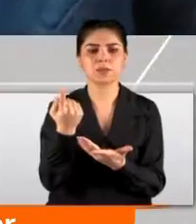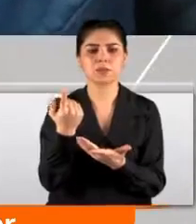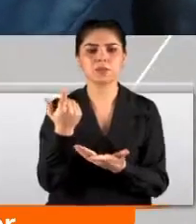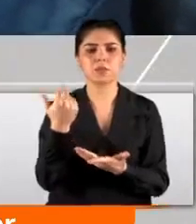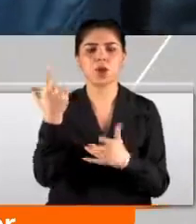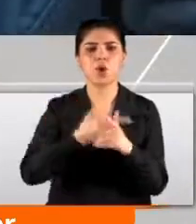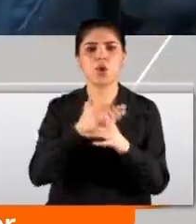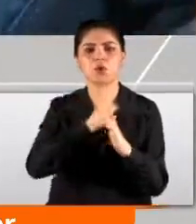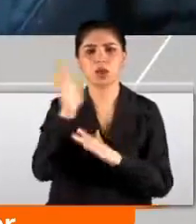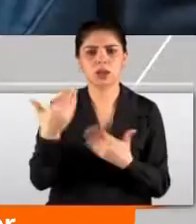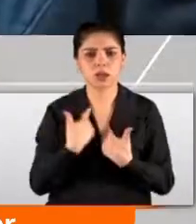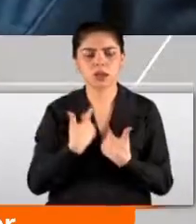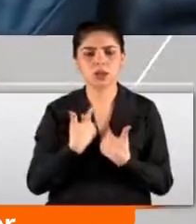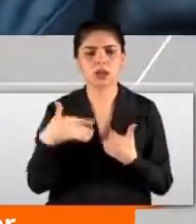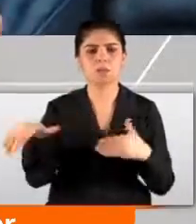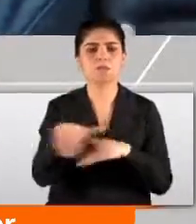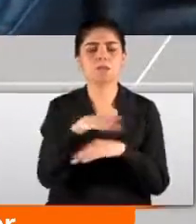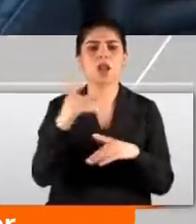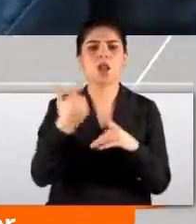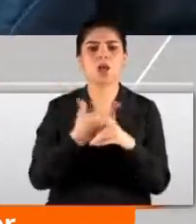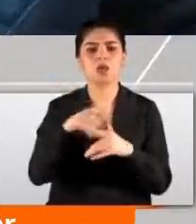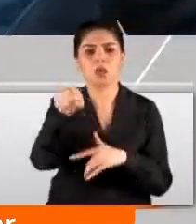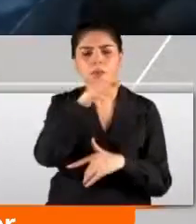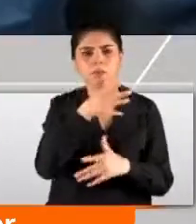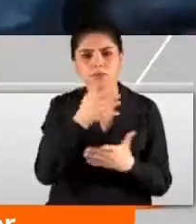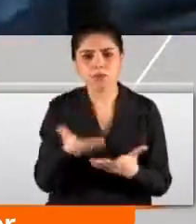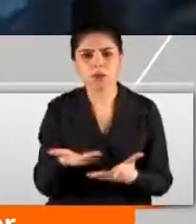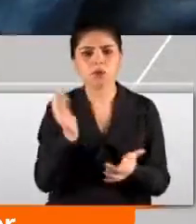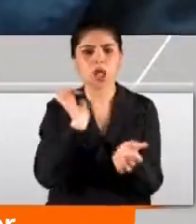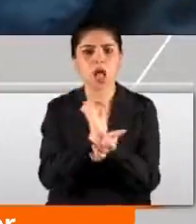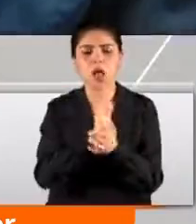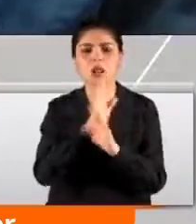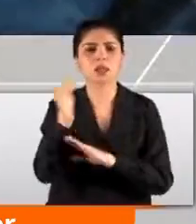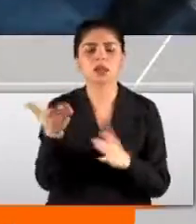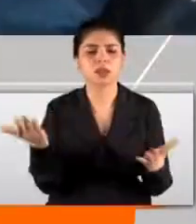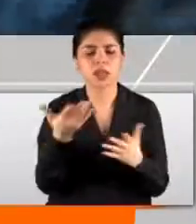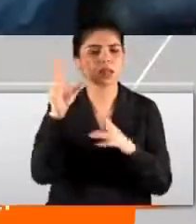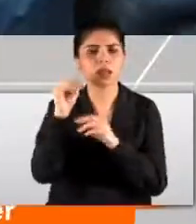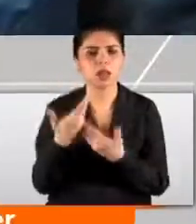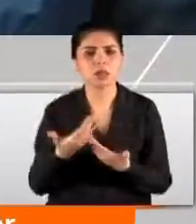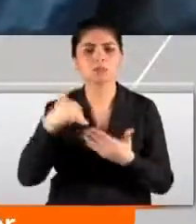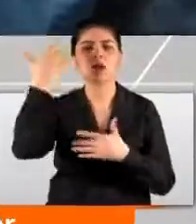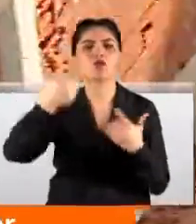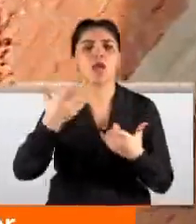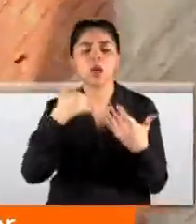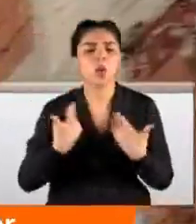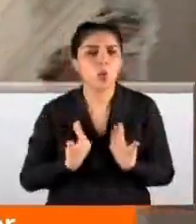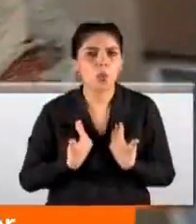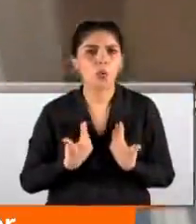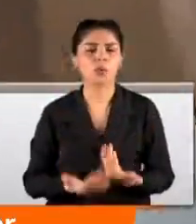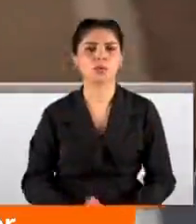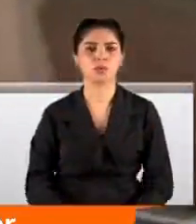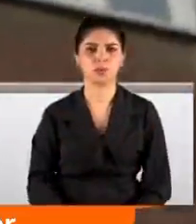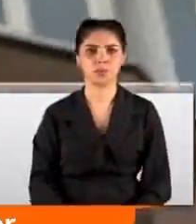arası bir otele götürdüler. Neden? Otellerin ne durumda olduğunu biliyorsunuz yani. Ailemle ben oraya nasıl gidebilirim, nasıl kalabilirim? Başka kalacak yerimiz de yok.